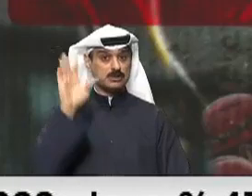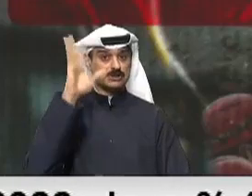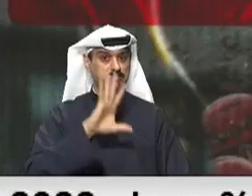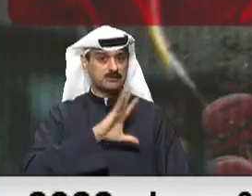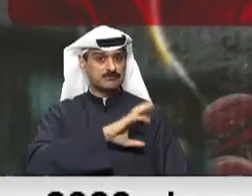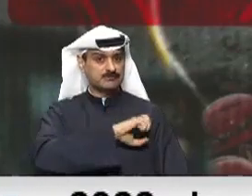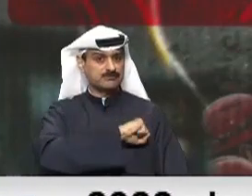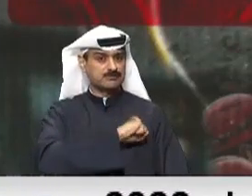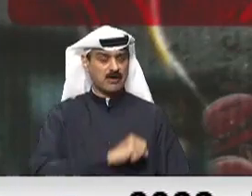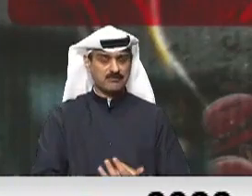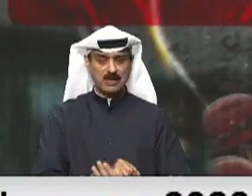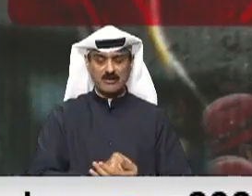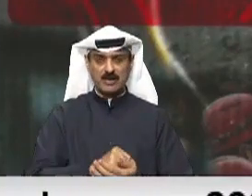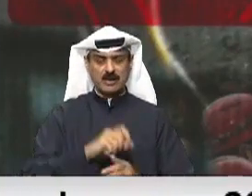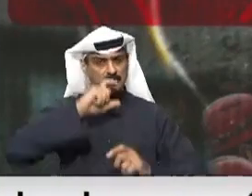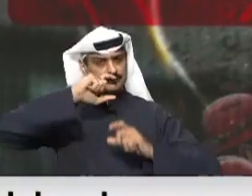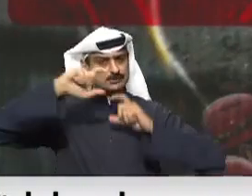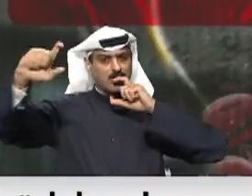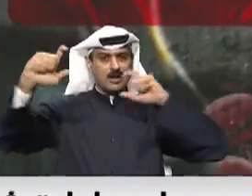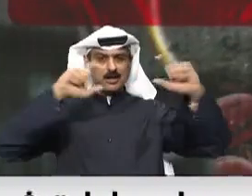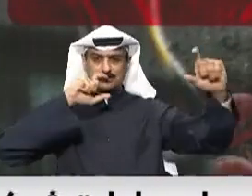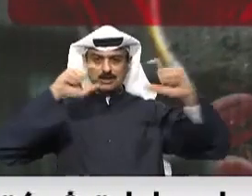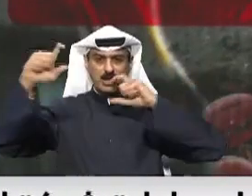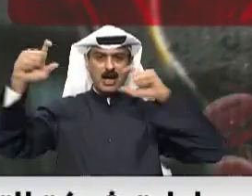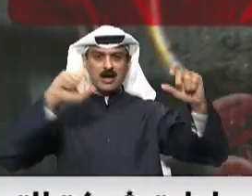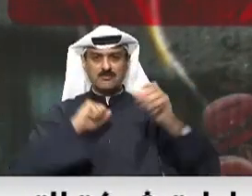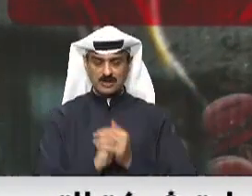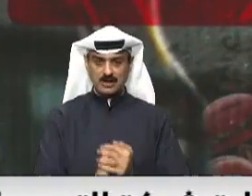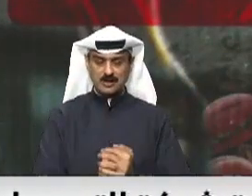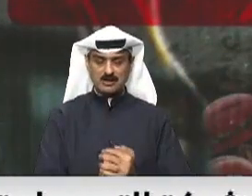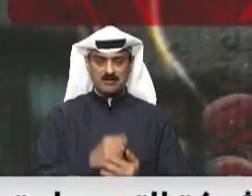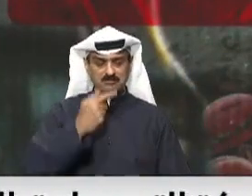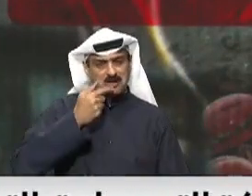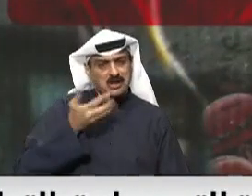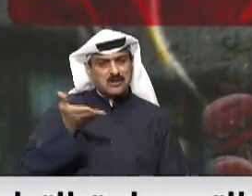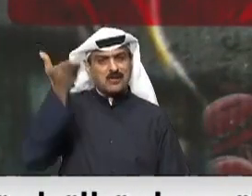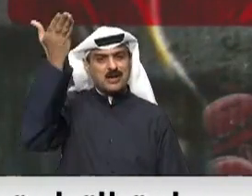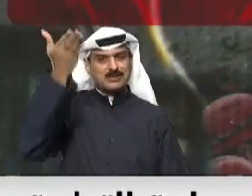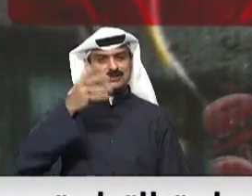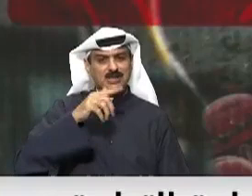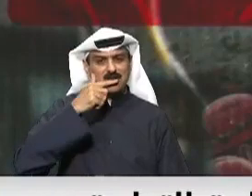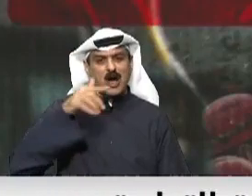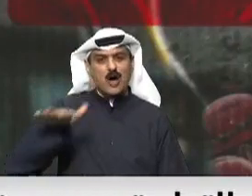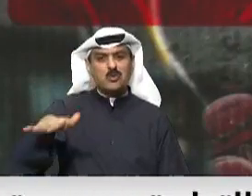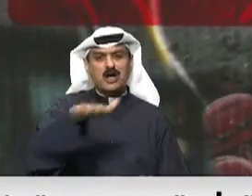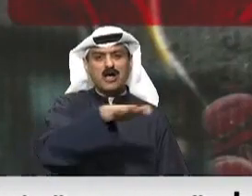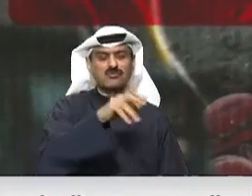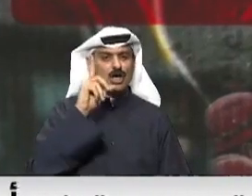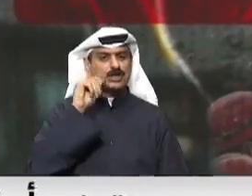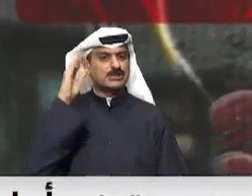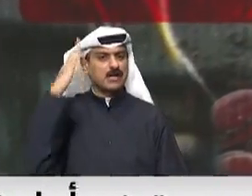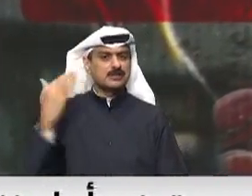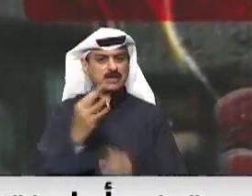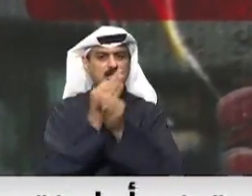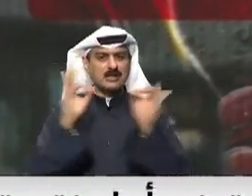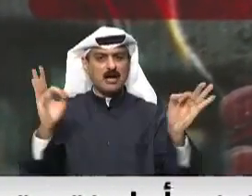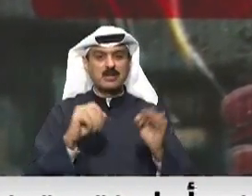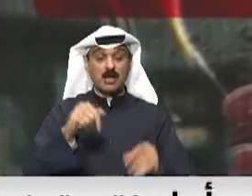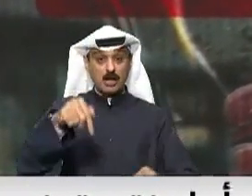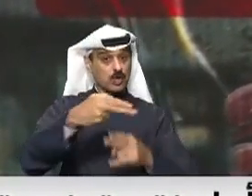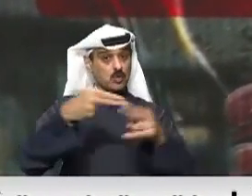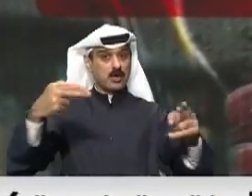وسط صيحات كبار السن صغارا ورجالا ونساء، لكنها هي